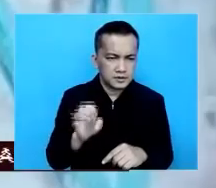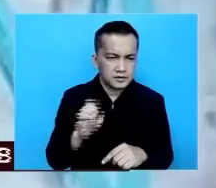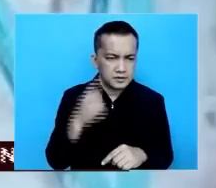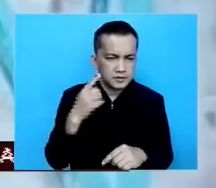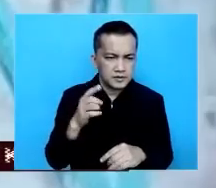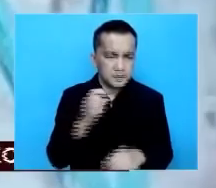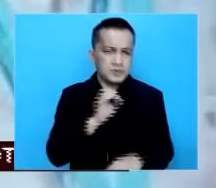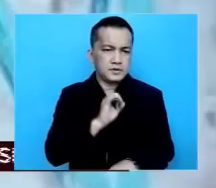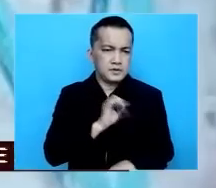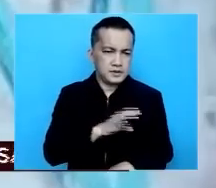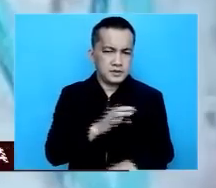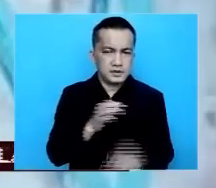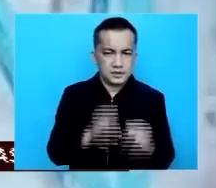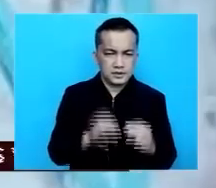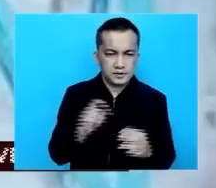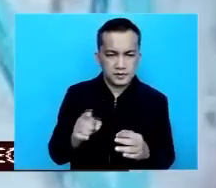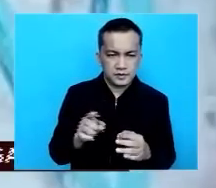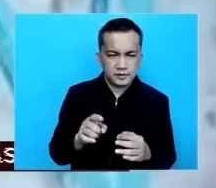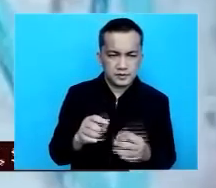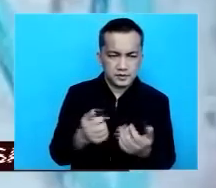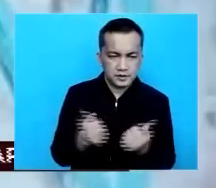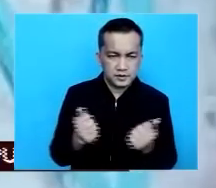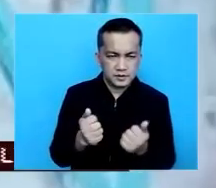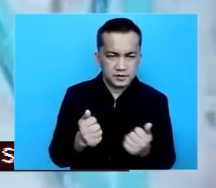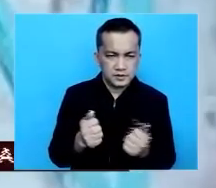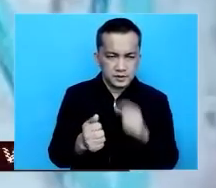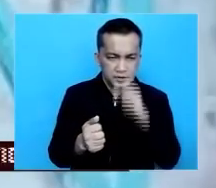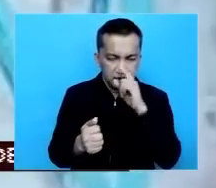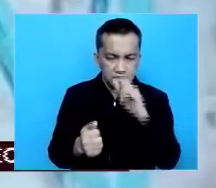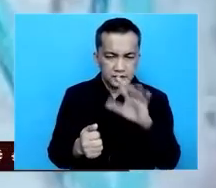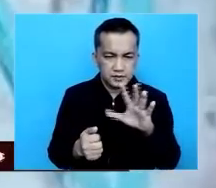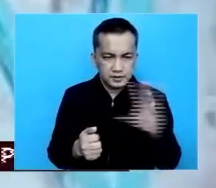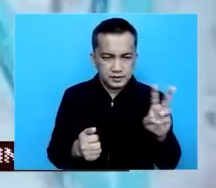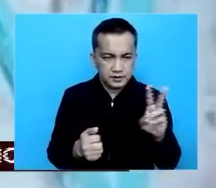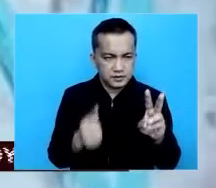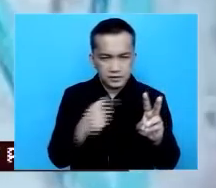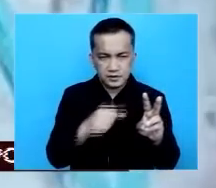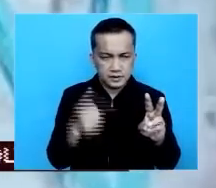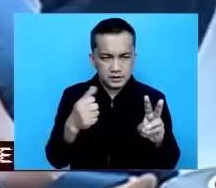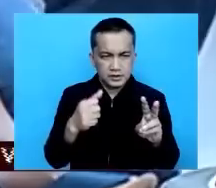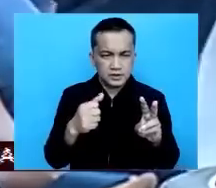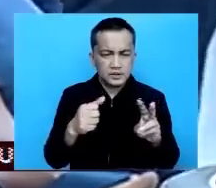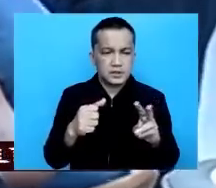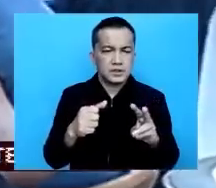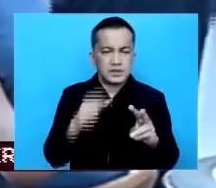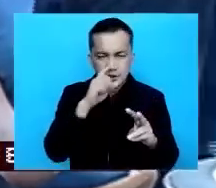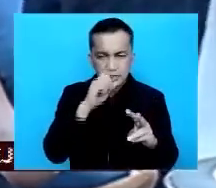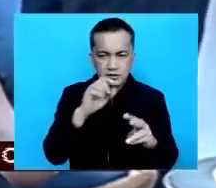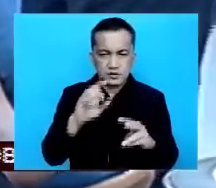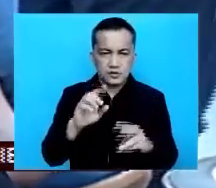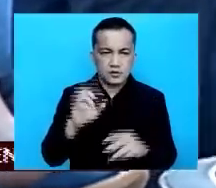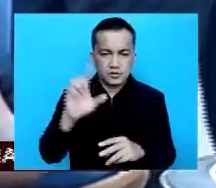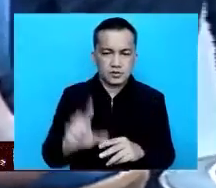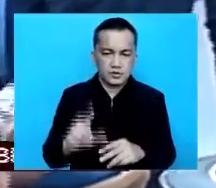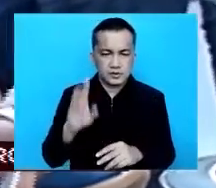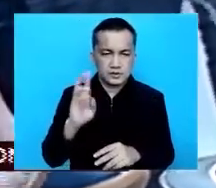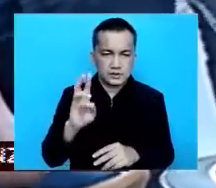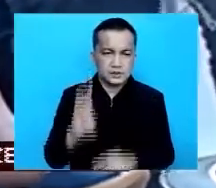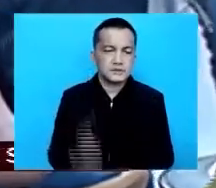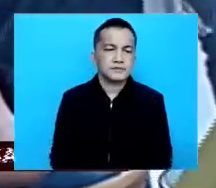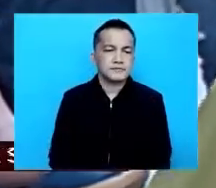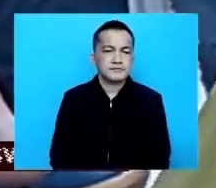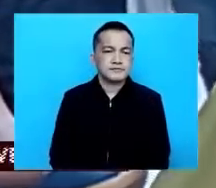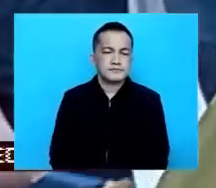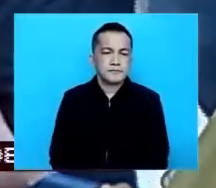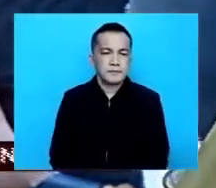benepisyo kung ito ay i-avail ng age 56 or any age lower than 60. Pero babala ni Teng, baka mauwi